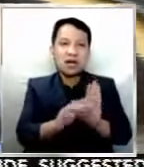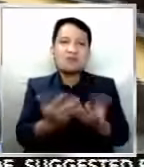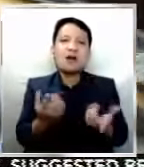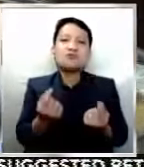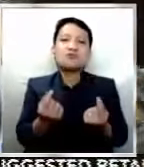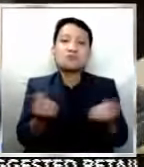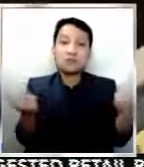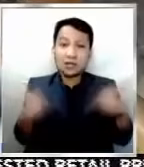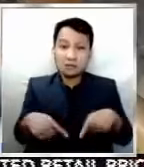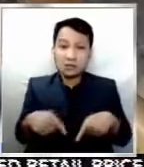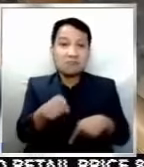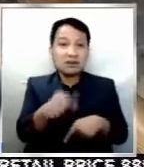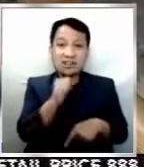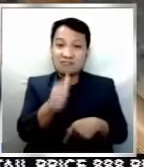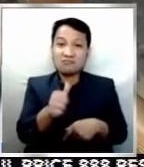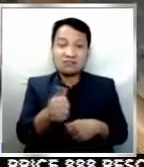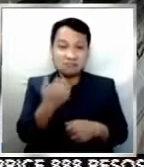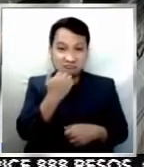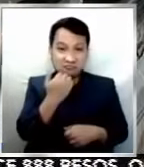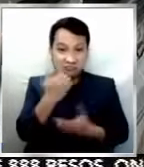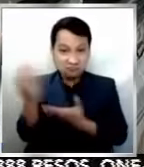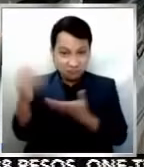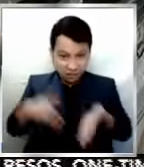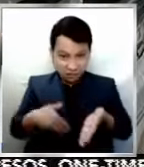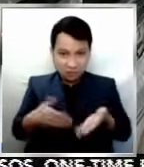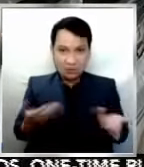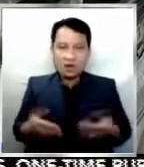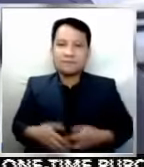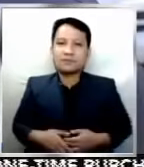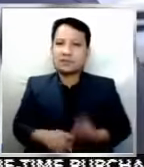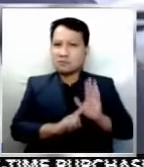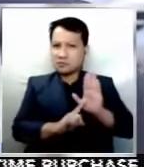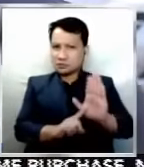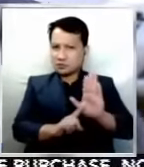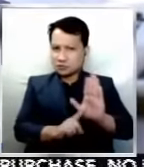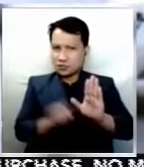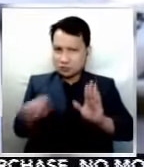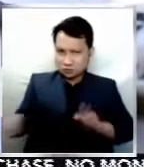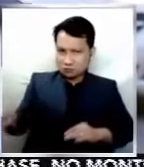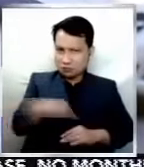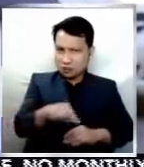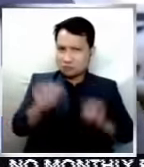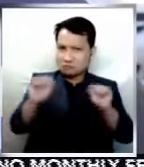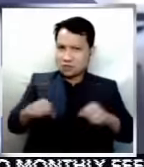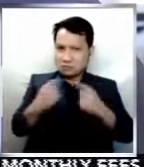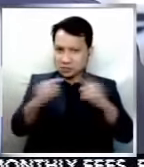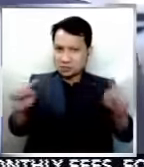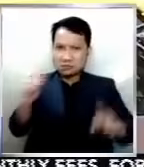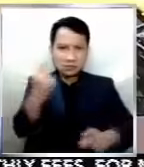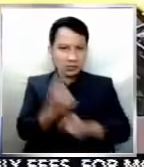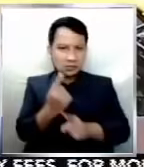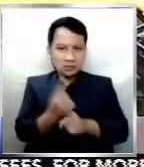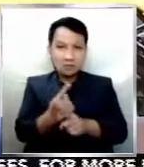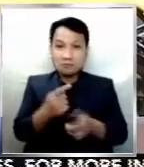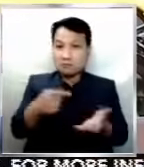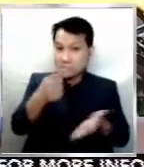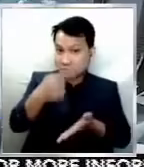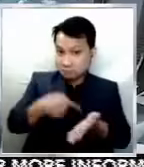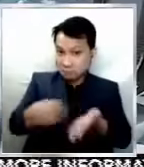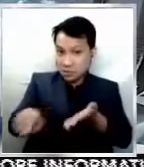ng smuggling. Kasi pag nag-set tayo ng example na to, mapipilitan itong mga importers na to na mag-declare ng tama at magbayad ng tamang buwis. So